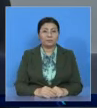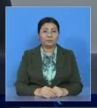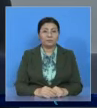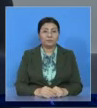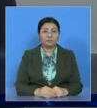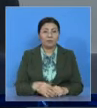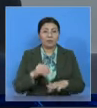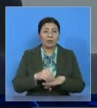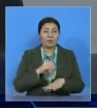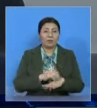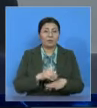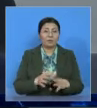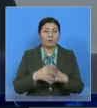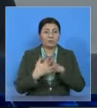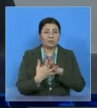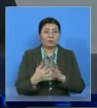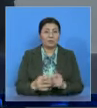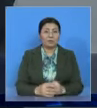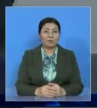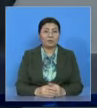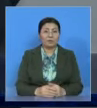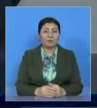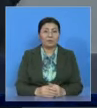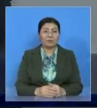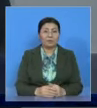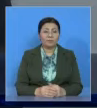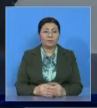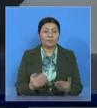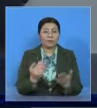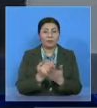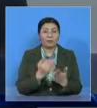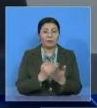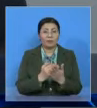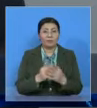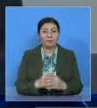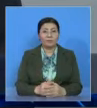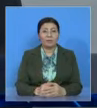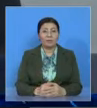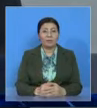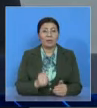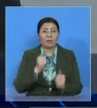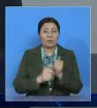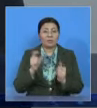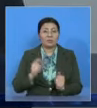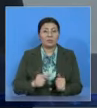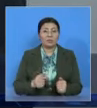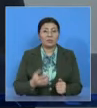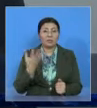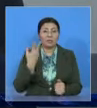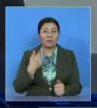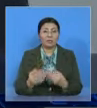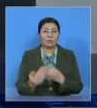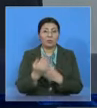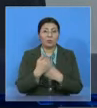акиматов сельского уровня, районного уровня приводим в соответствие к этим требованиям. То есть любой гражданин, когда